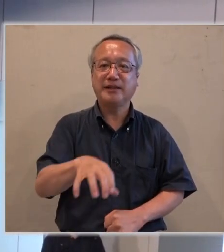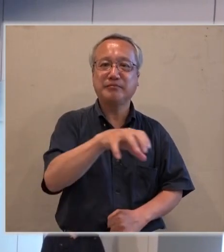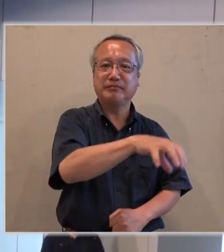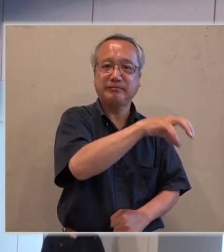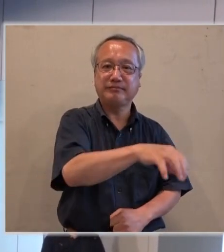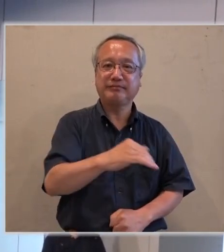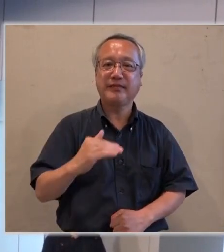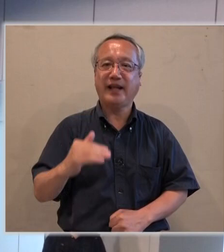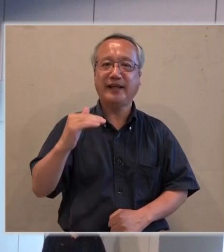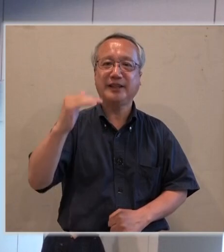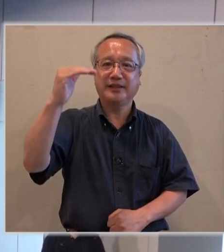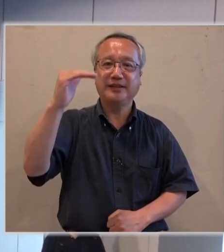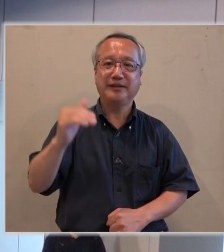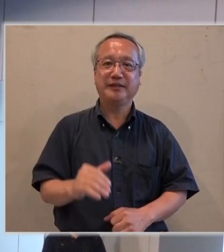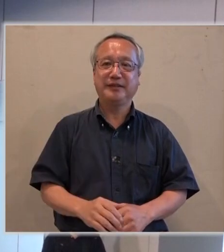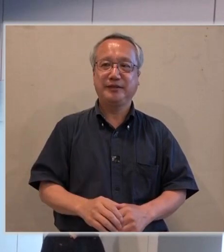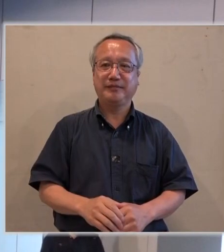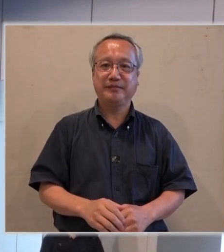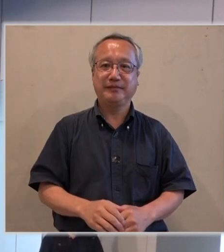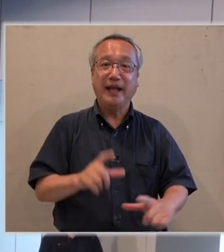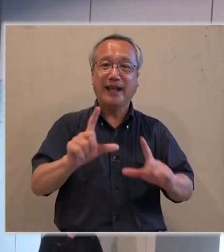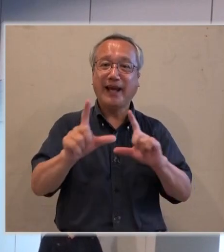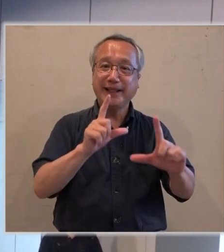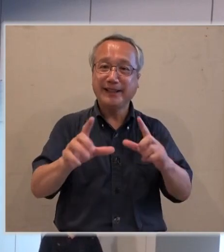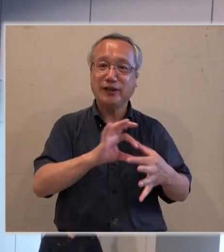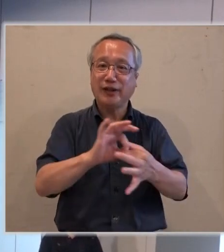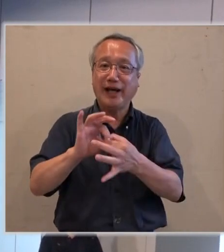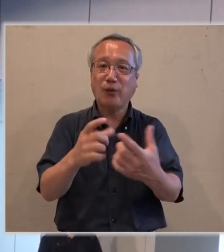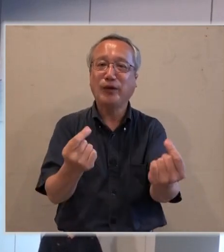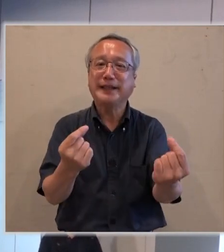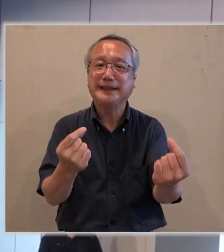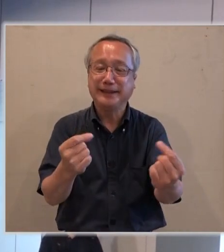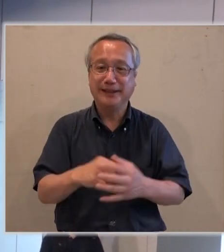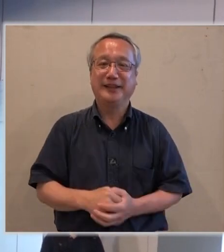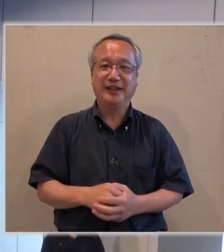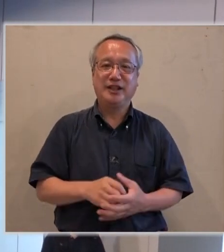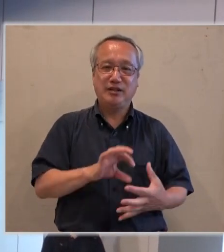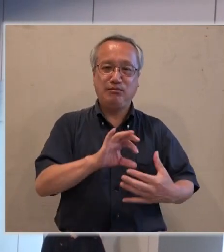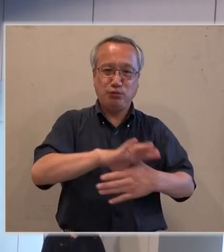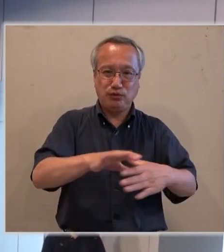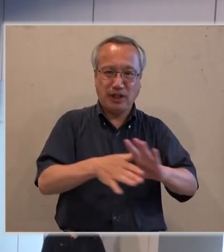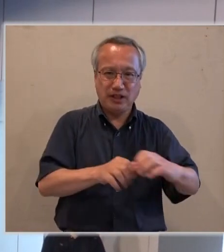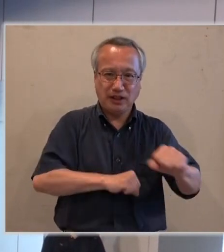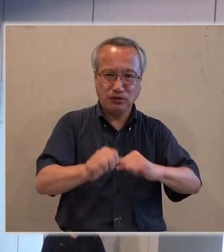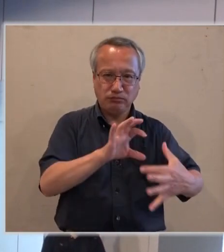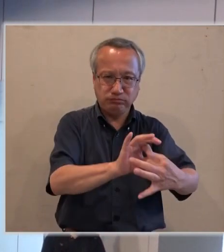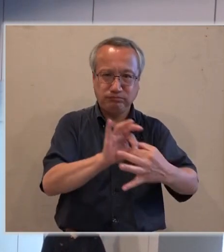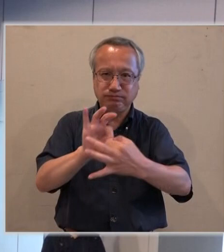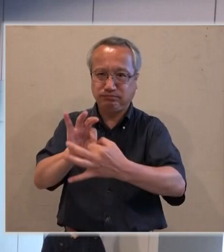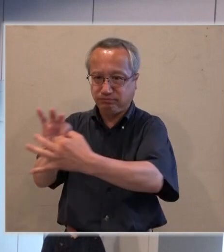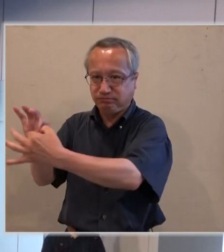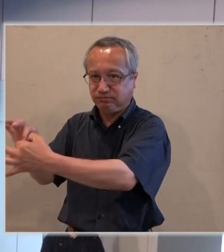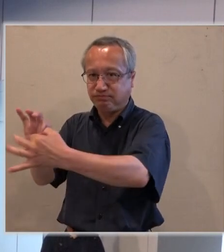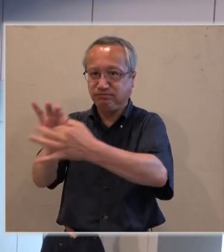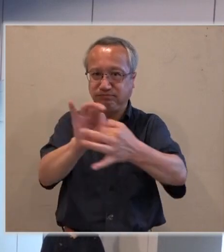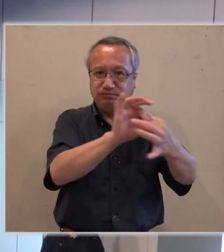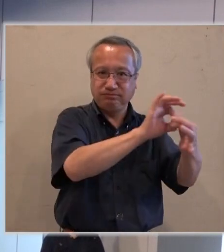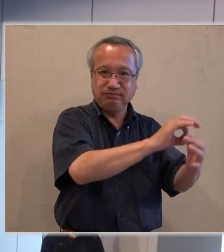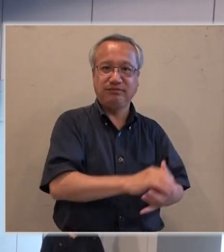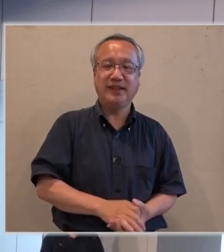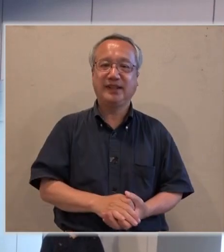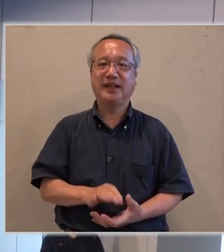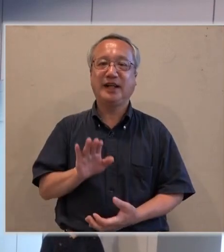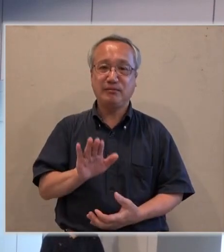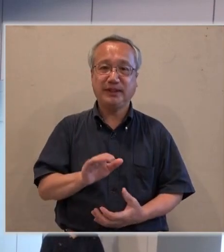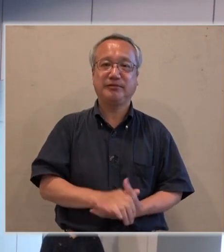ね。で LINE でこうつなげてると同じようにいろんな文化の活動でのつながりもございます。そしたらや